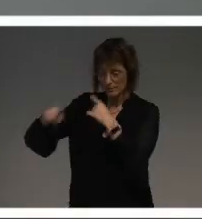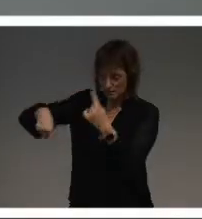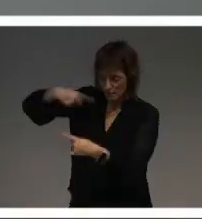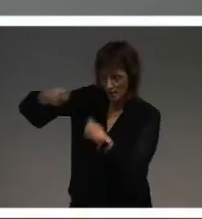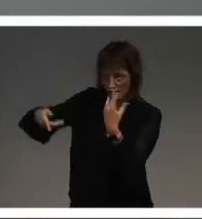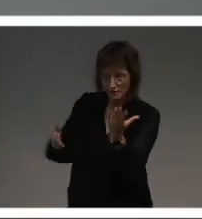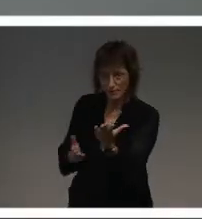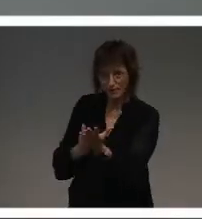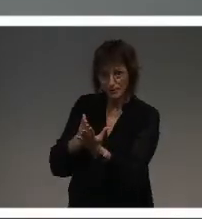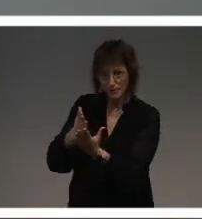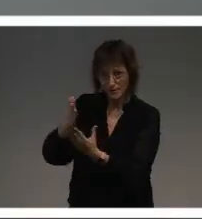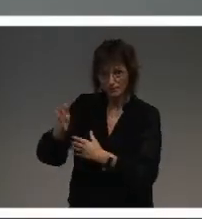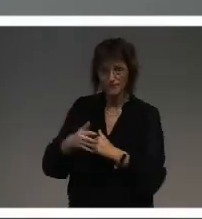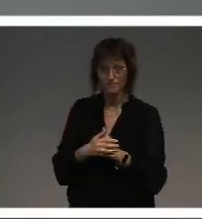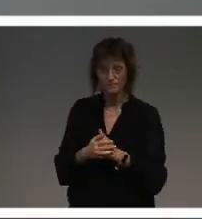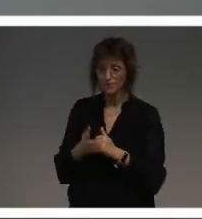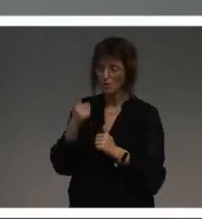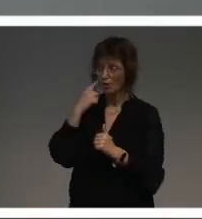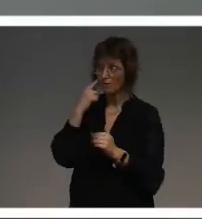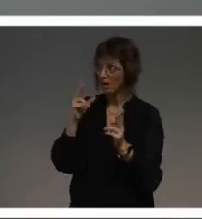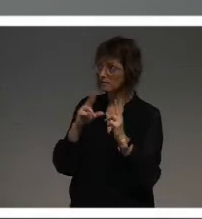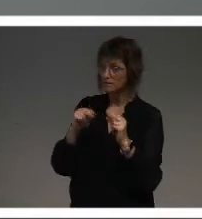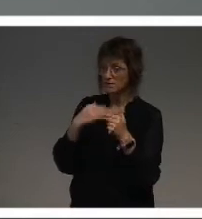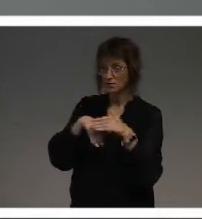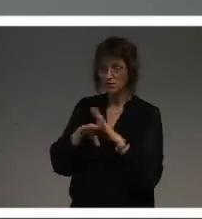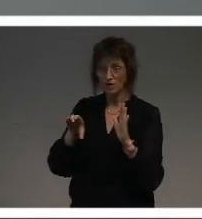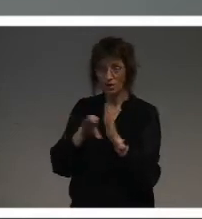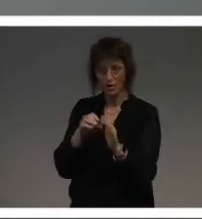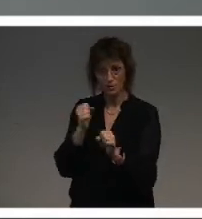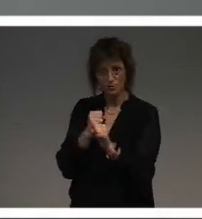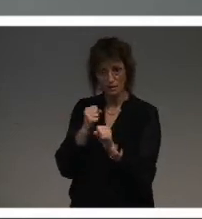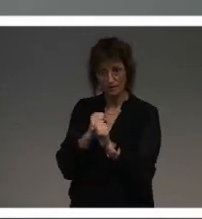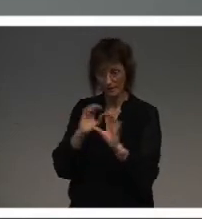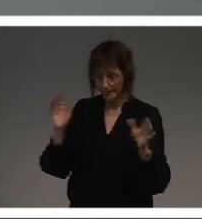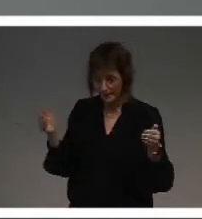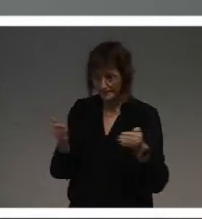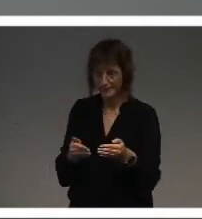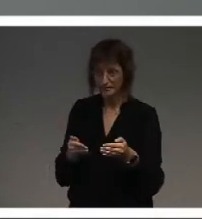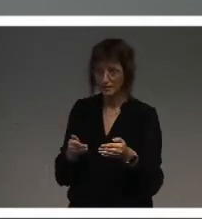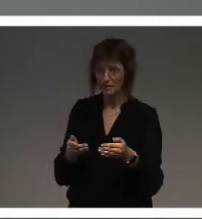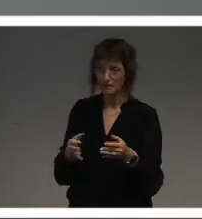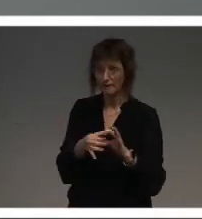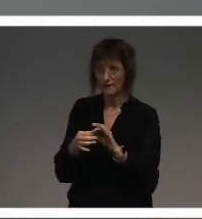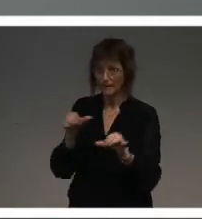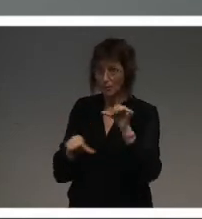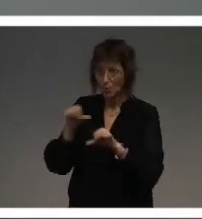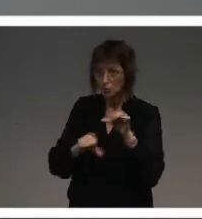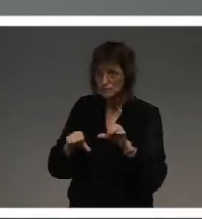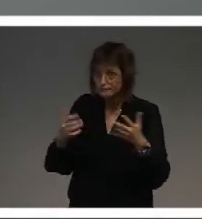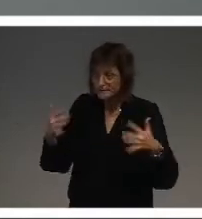que la définition dans le Code du travail, elle est relativement restreinte. Elle est restreinte notamment à la question des produits chimiques.